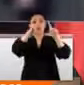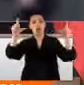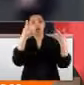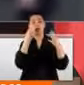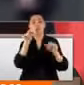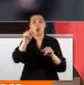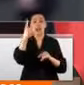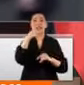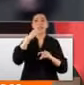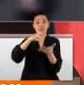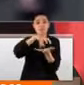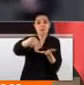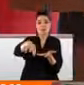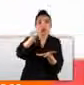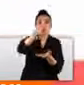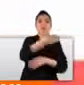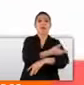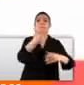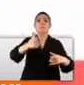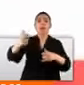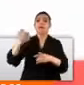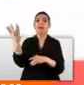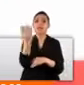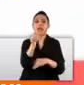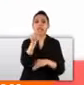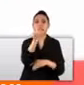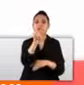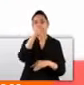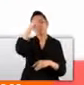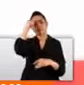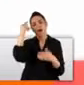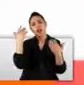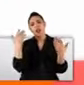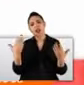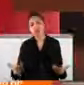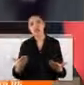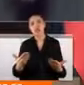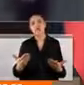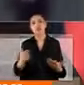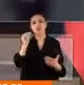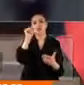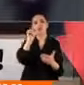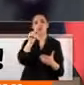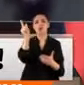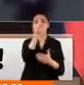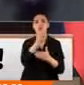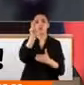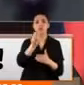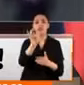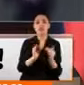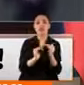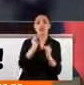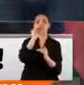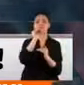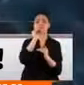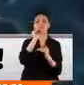Kırmızı kategorideki İllerimizin sayısı maalesef nüfusumuzun %80'ini